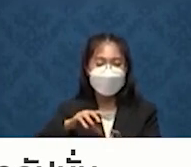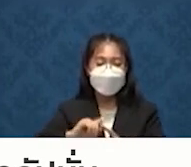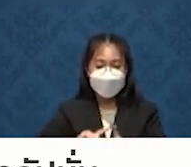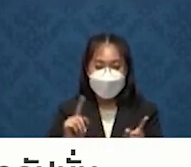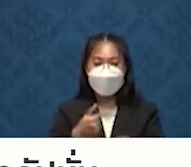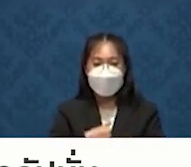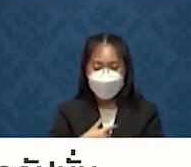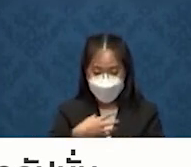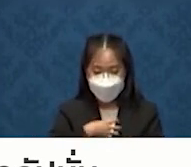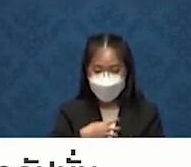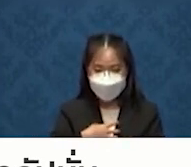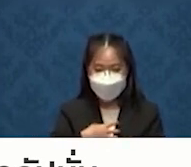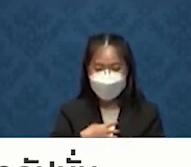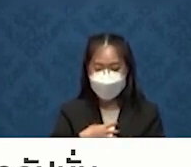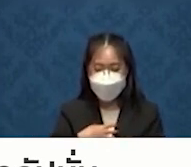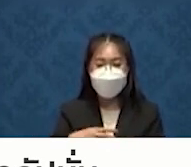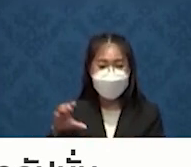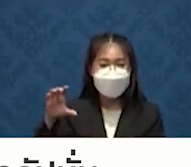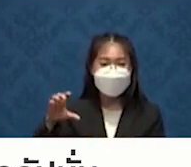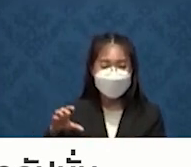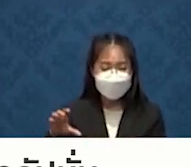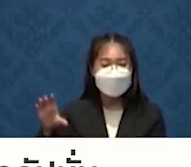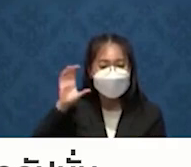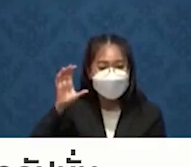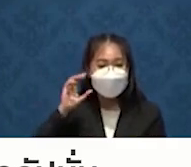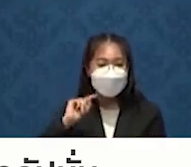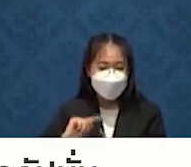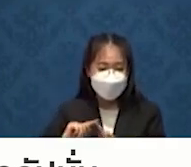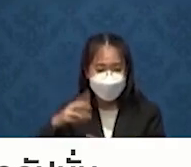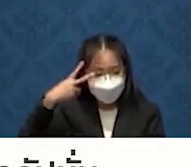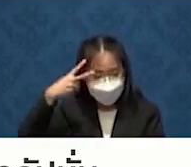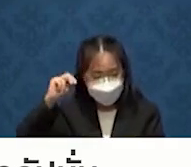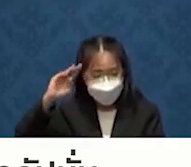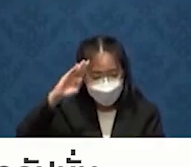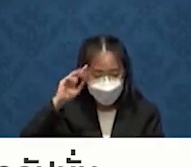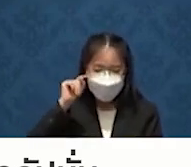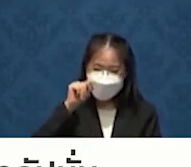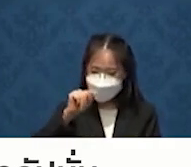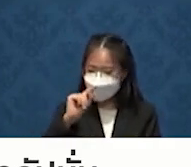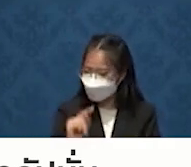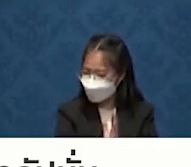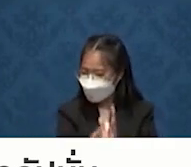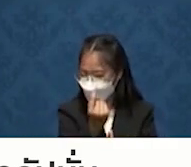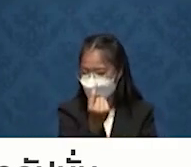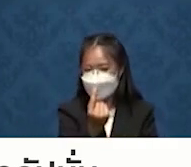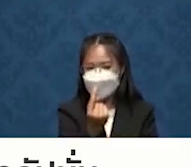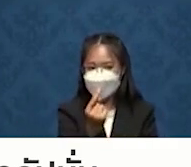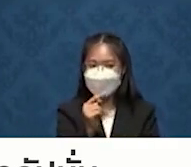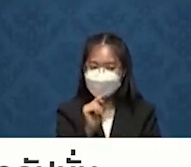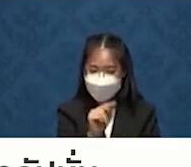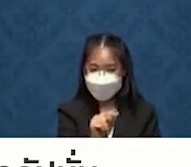ครับว่าสิ่งที่ท่านนายกรัฐมนตรีได้สั่งการเนี่ยก็สั่งการไปตั้งแต่ต้นและไม่มีการ